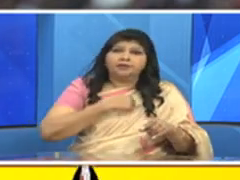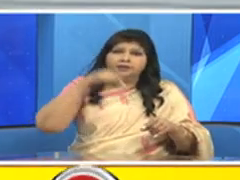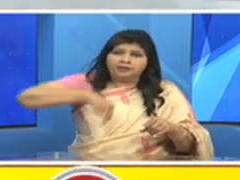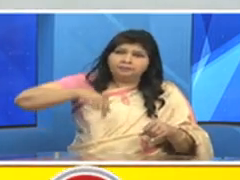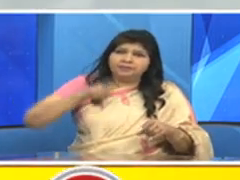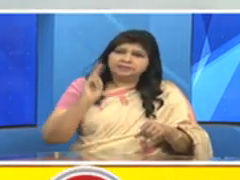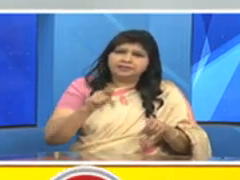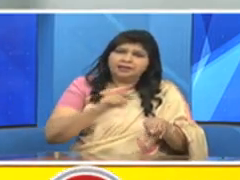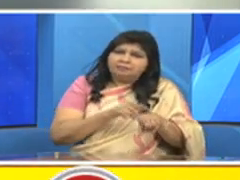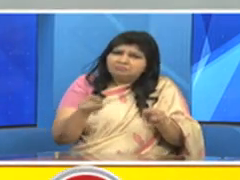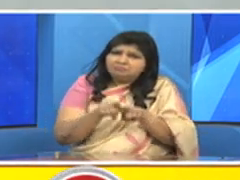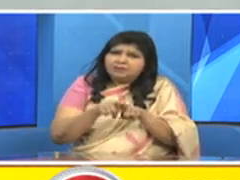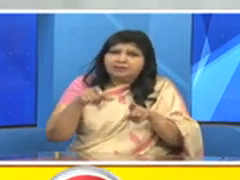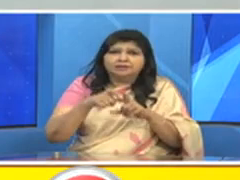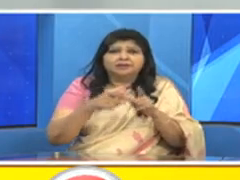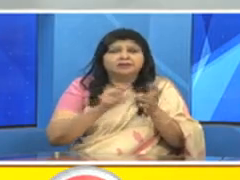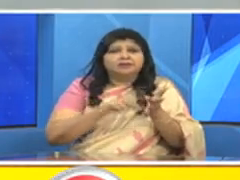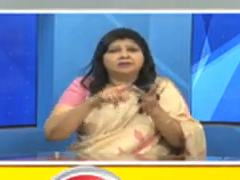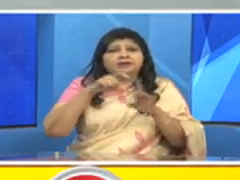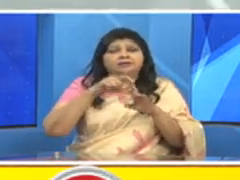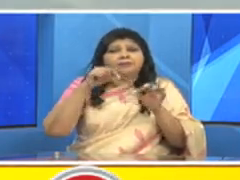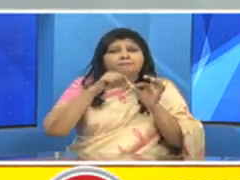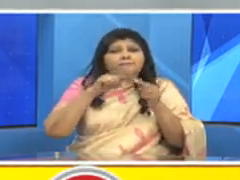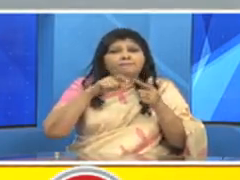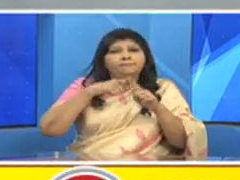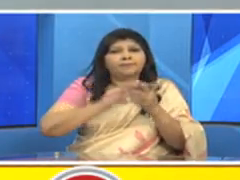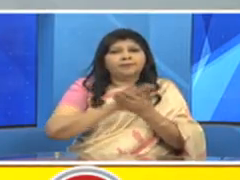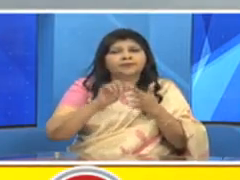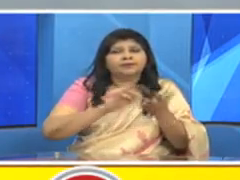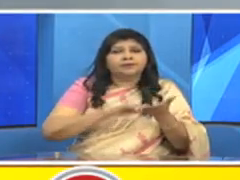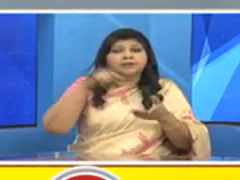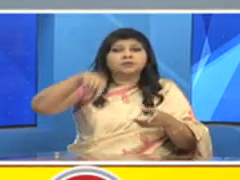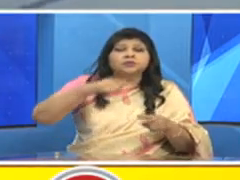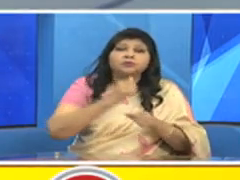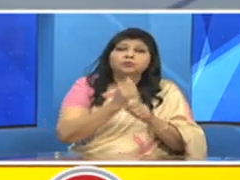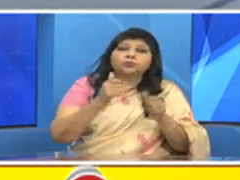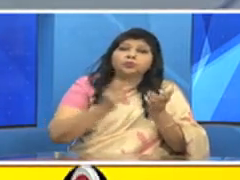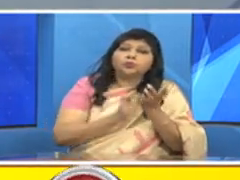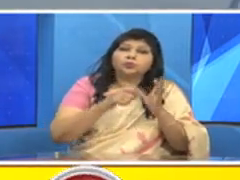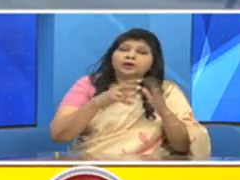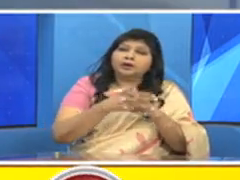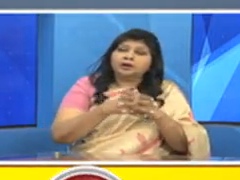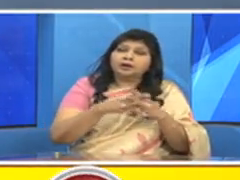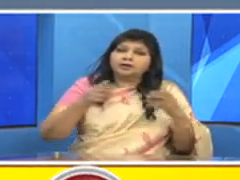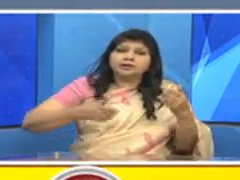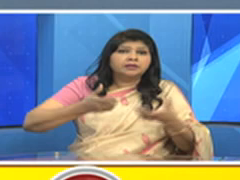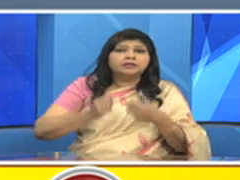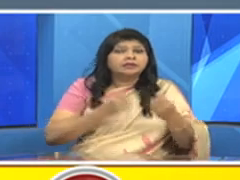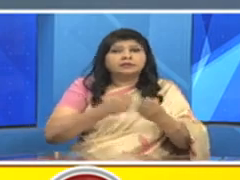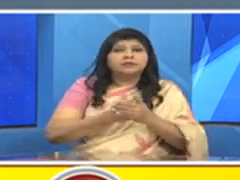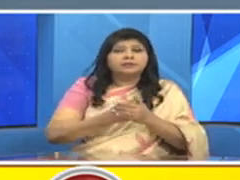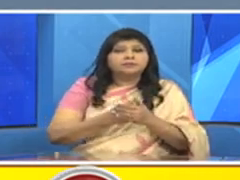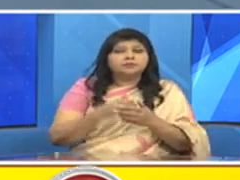पास भी एक डेविड बेकहम है और उसने गुवाहाटी के यूथ गेम्स में स्वर्ण पदक जीता